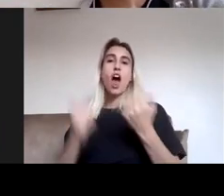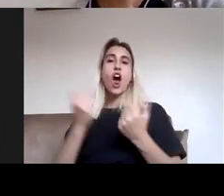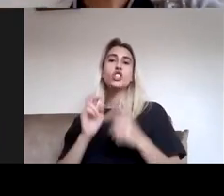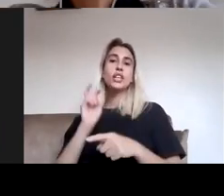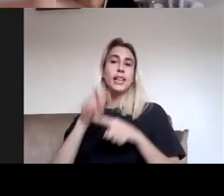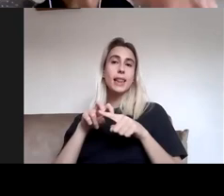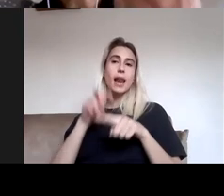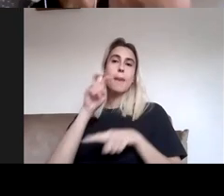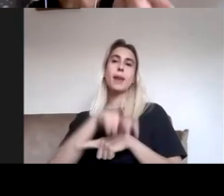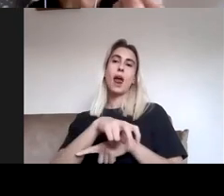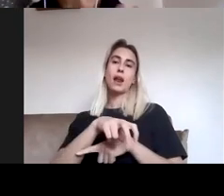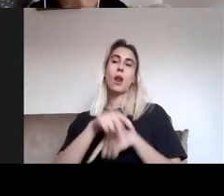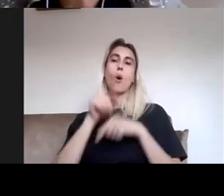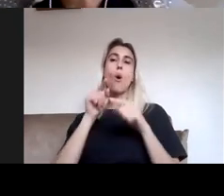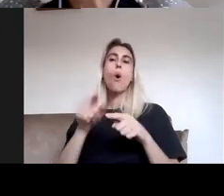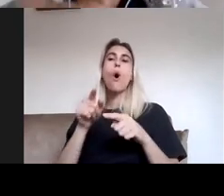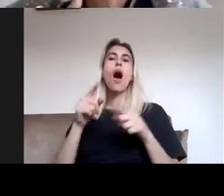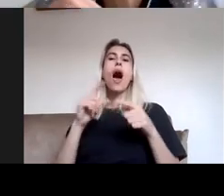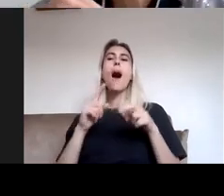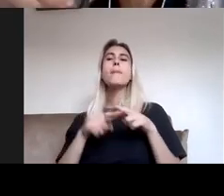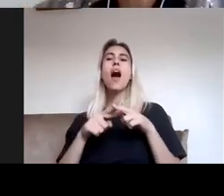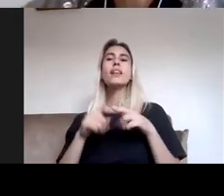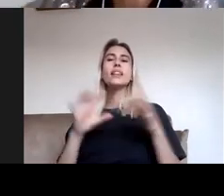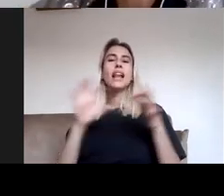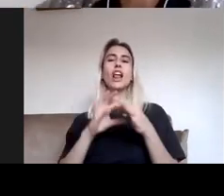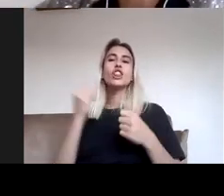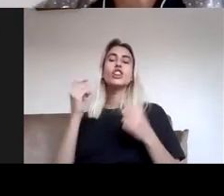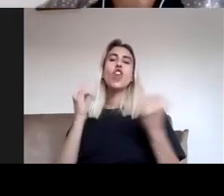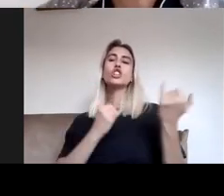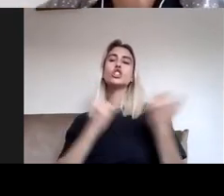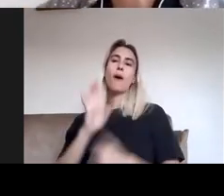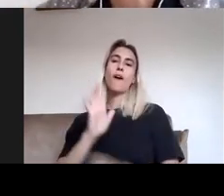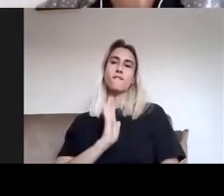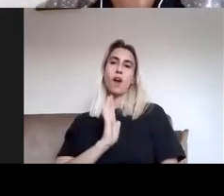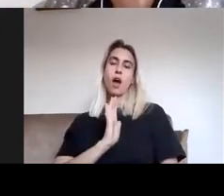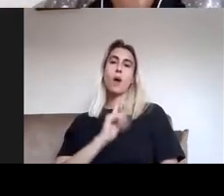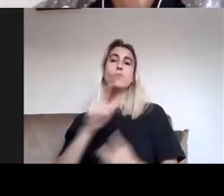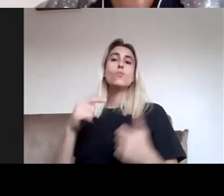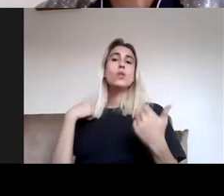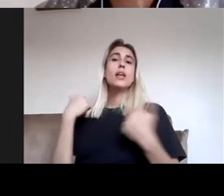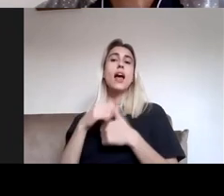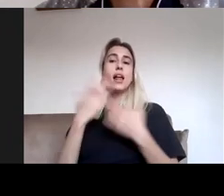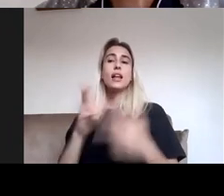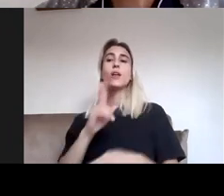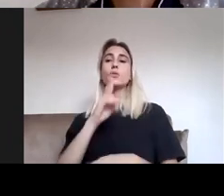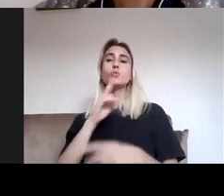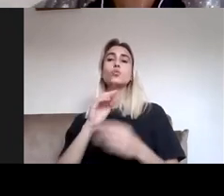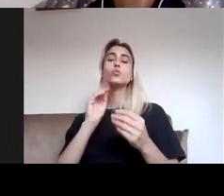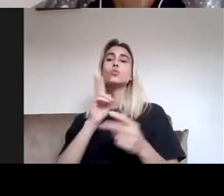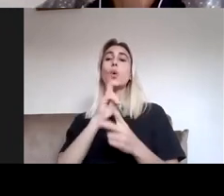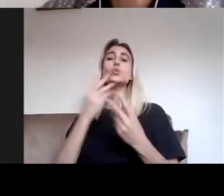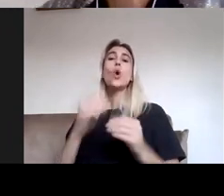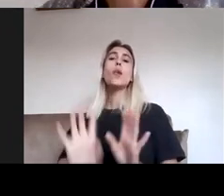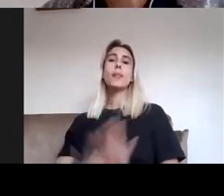binerken. Tabii bu aparatla ilgili çok tartışma var. Yani bu tartışmalar henüz tam sonuçlanmadı açıkçası.